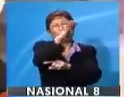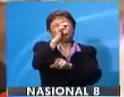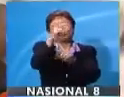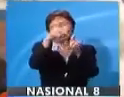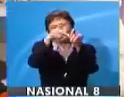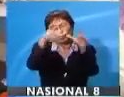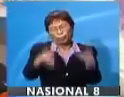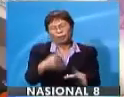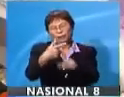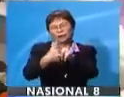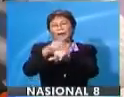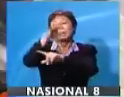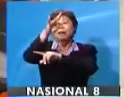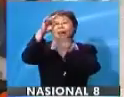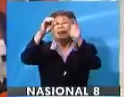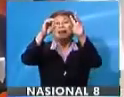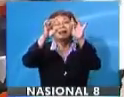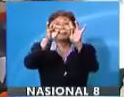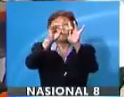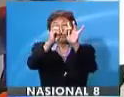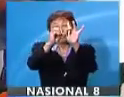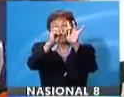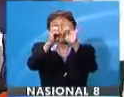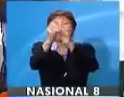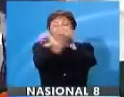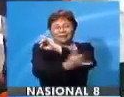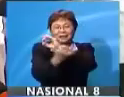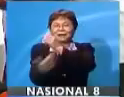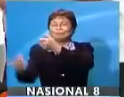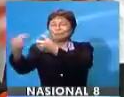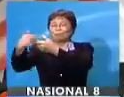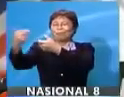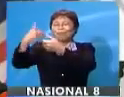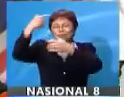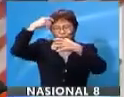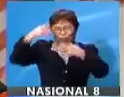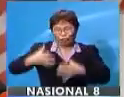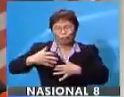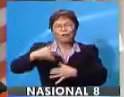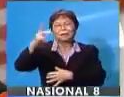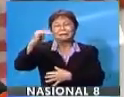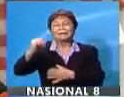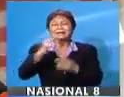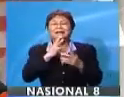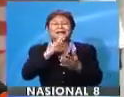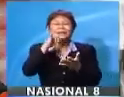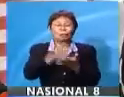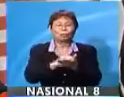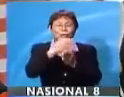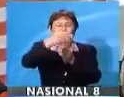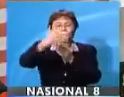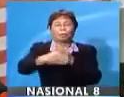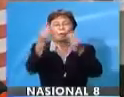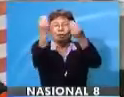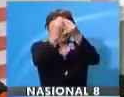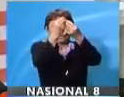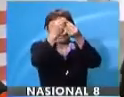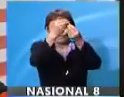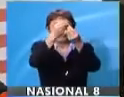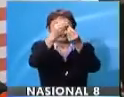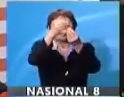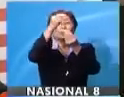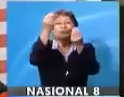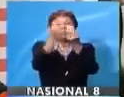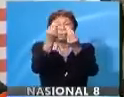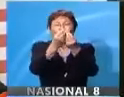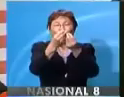peserta dari 80 buah negara mengesahkan penyertaan. Khairi berkata demikian selepas majlis countdown kejohanan yang